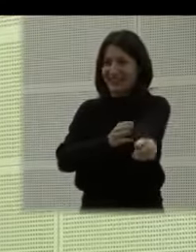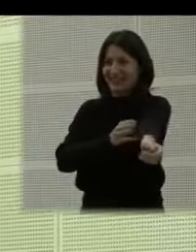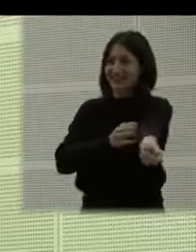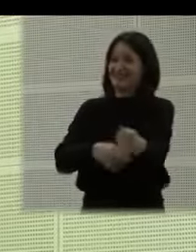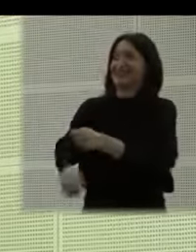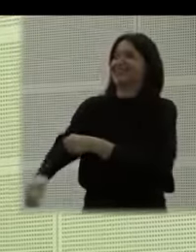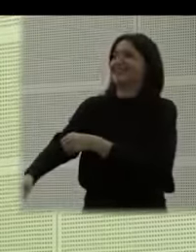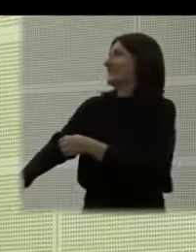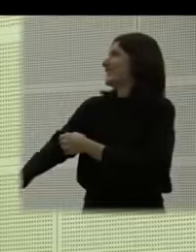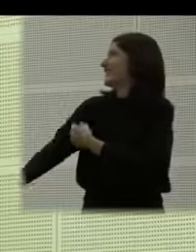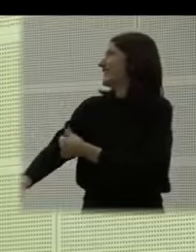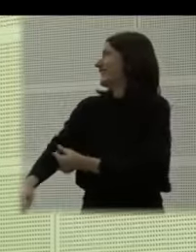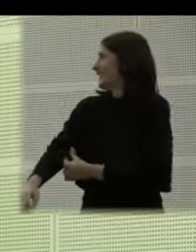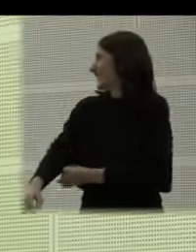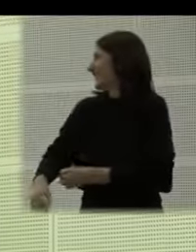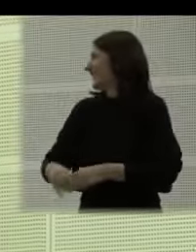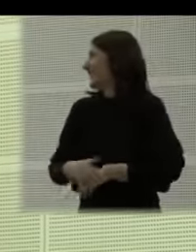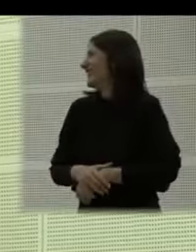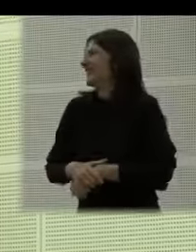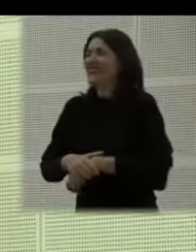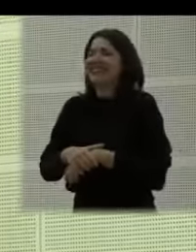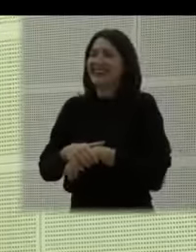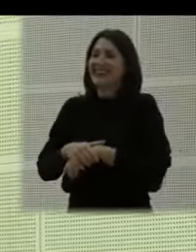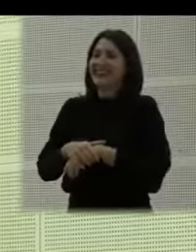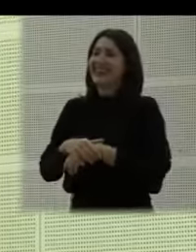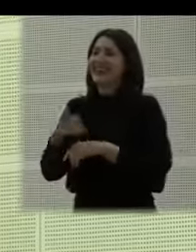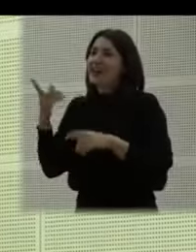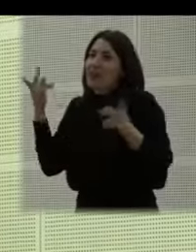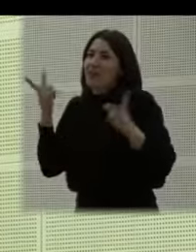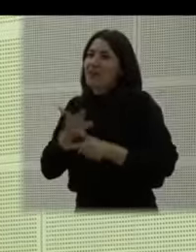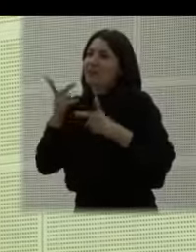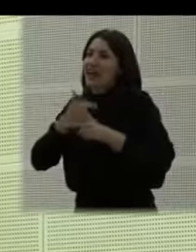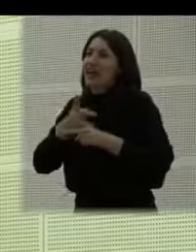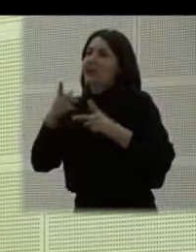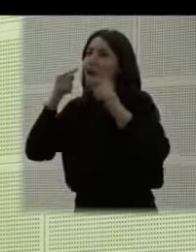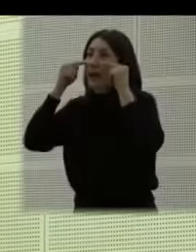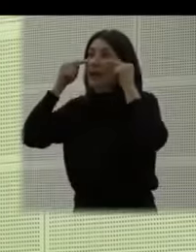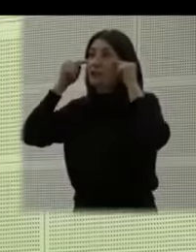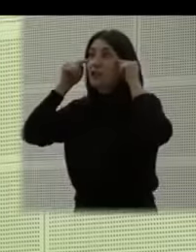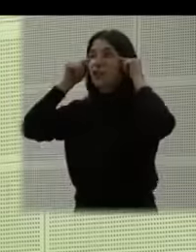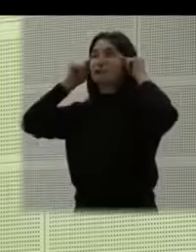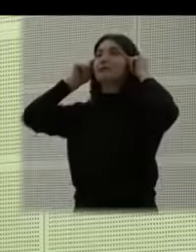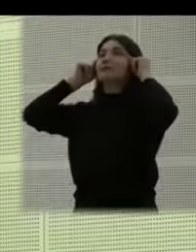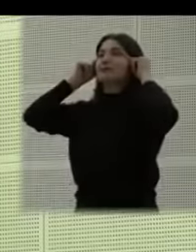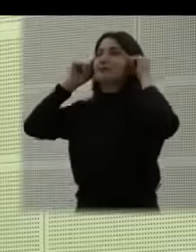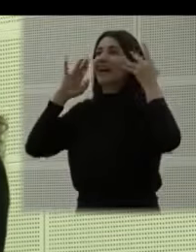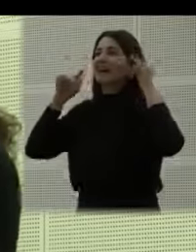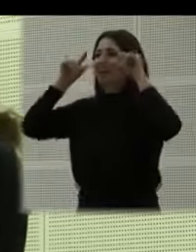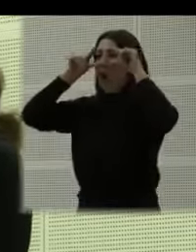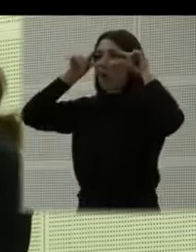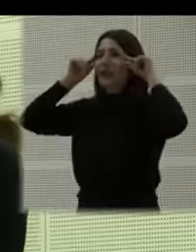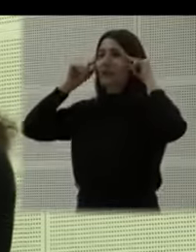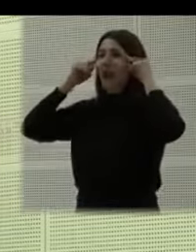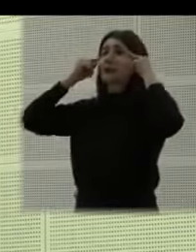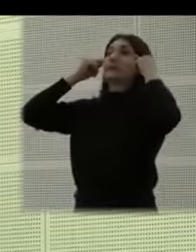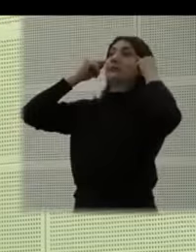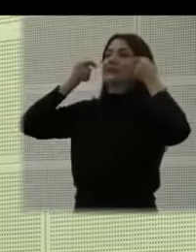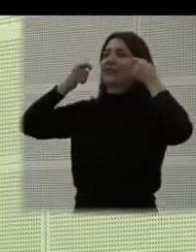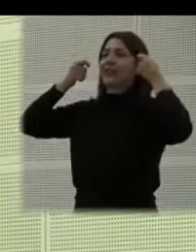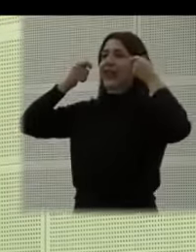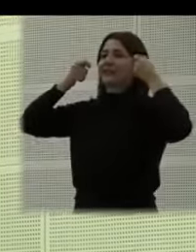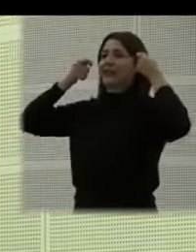Infatti ho detto, vabbè, venderà il Milan ai cinesi, perché un po' è cinese, è diventato anche lui, c'ha due occhi a mandorla per...